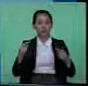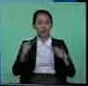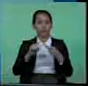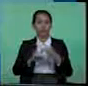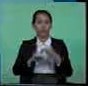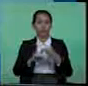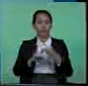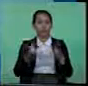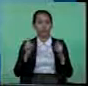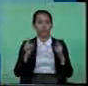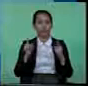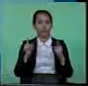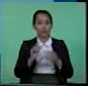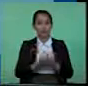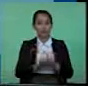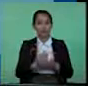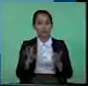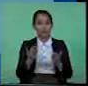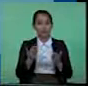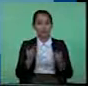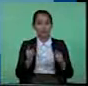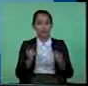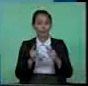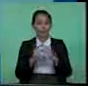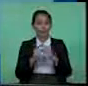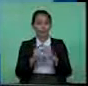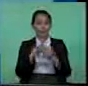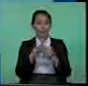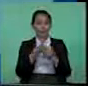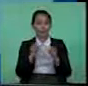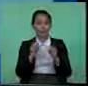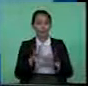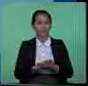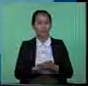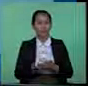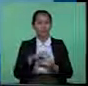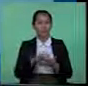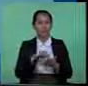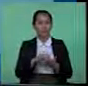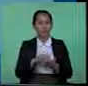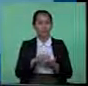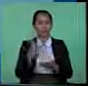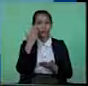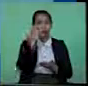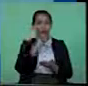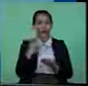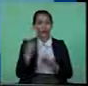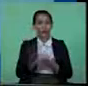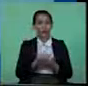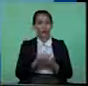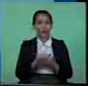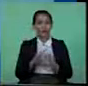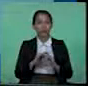kesma o'tkazing. Qaysi turdagi burchaklar hosil bo'ladi? Kvadratning yuzini toping. Mana aziz